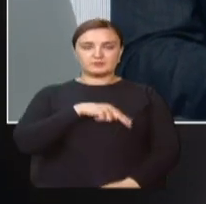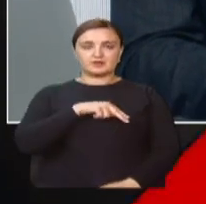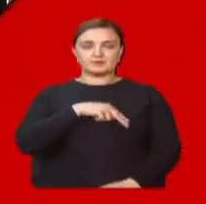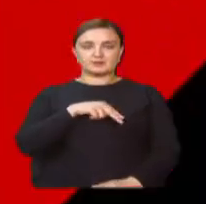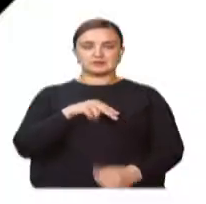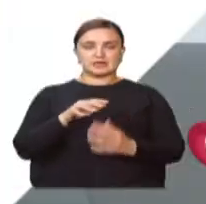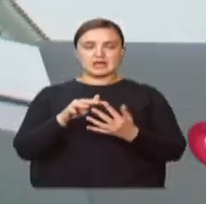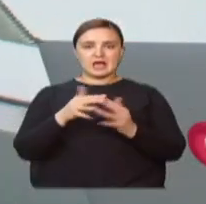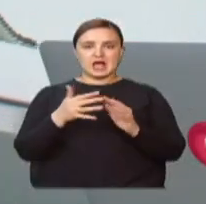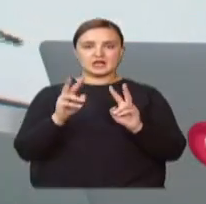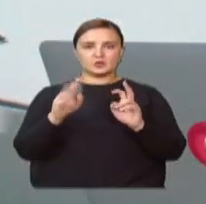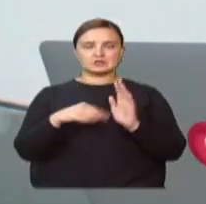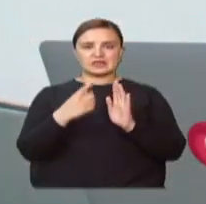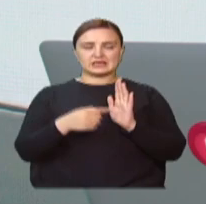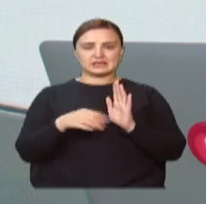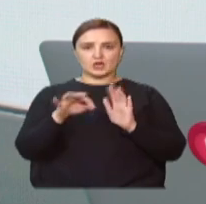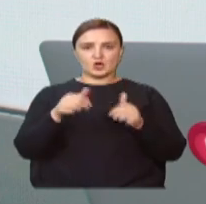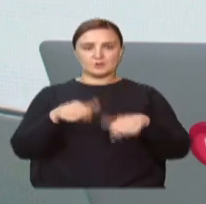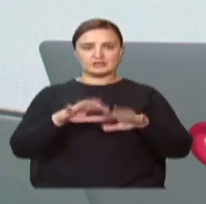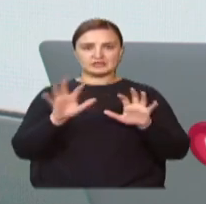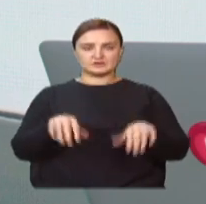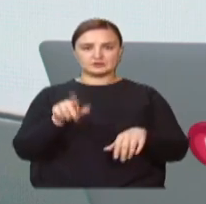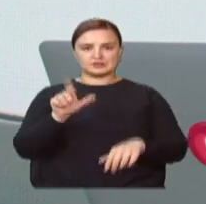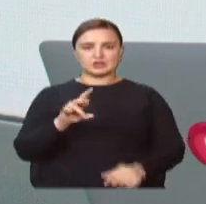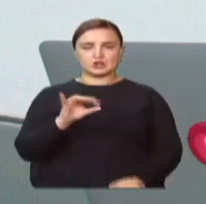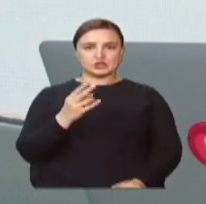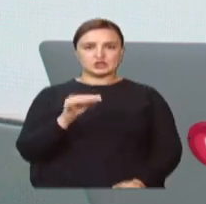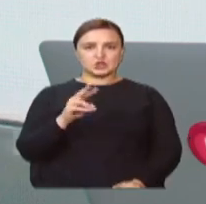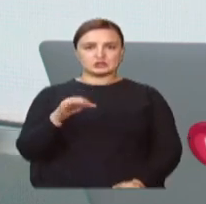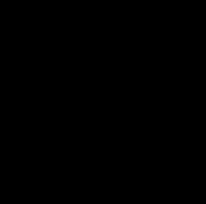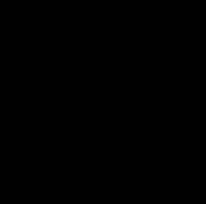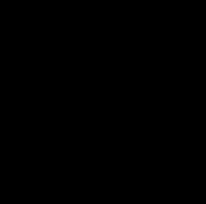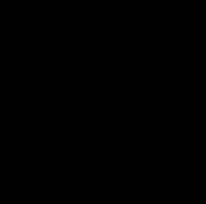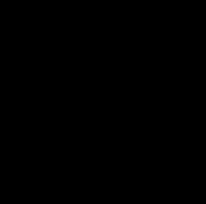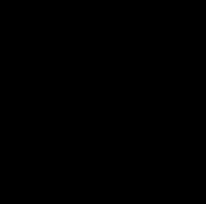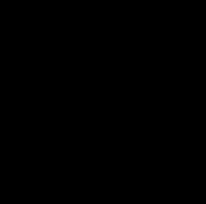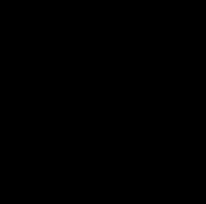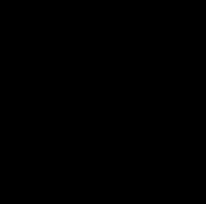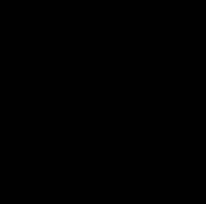сагрелу сакет такомитет и сталкомали партия картулиот на бис еврини на цилосани пасухов дамо амбишеки.